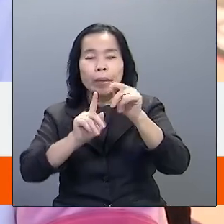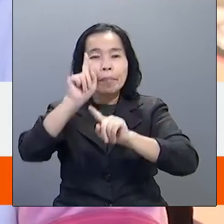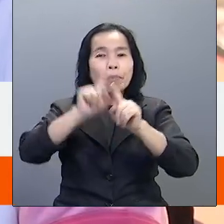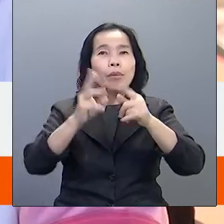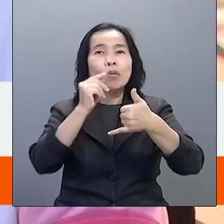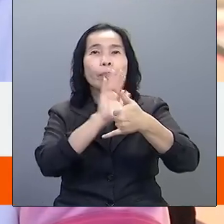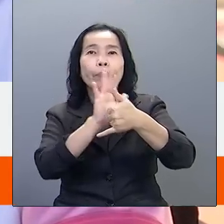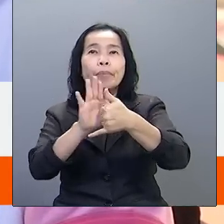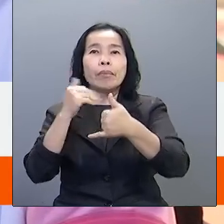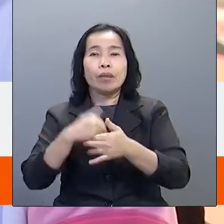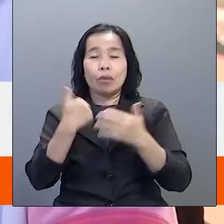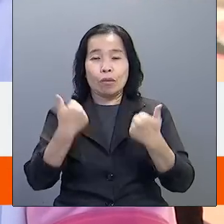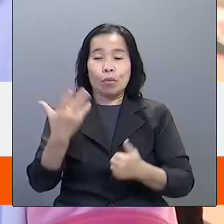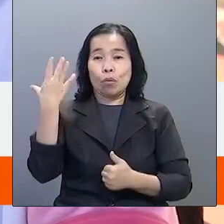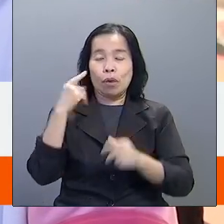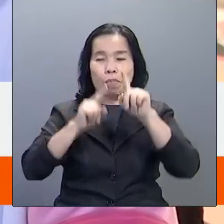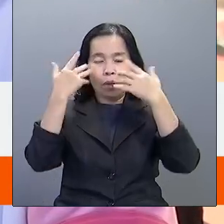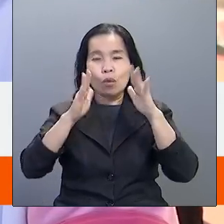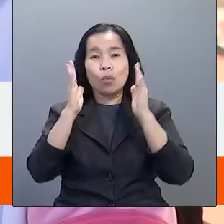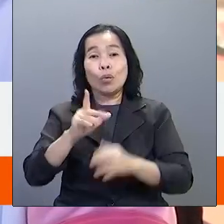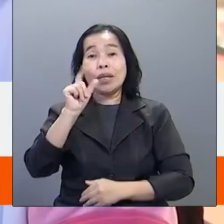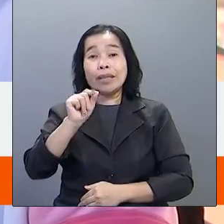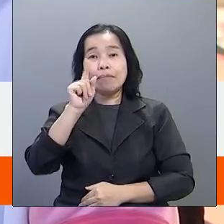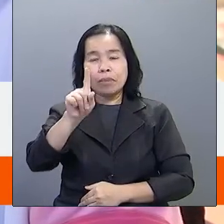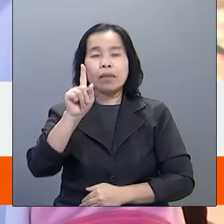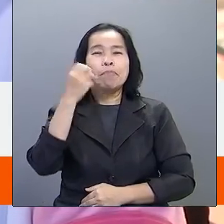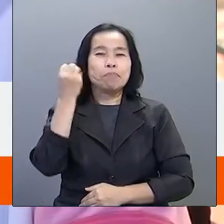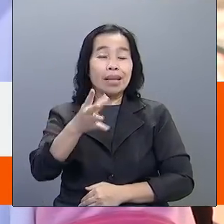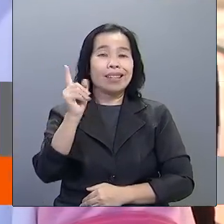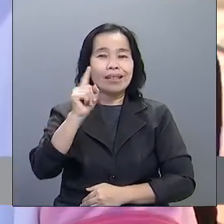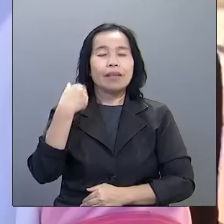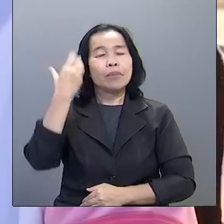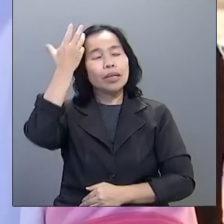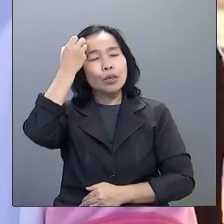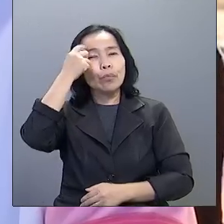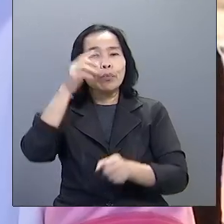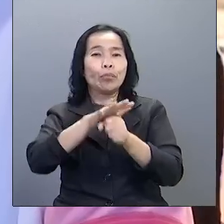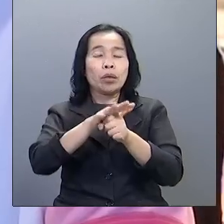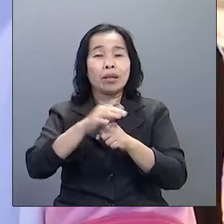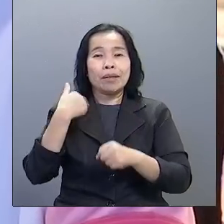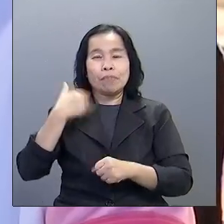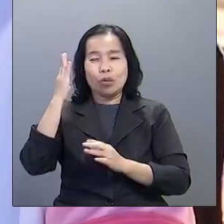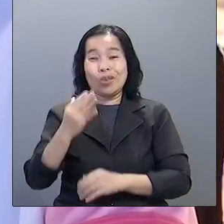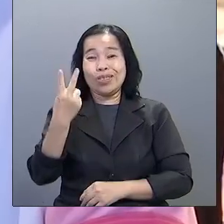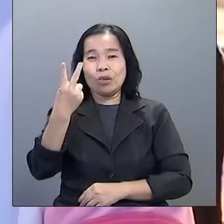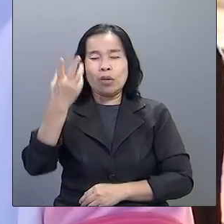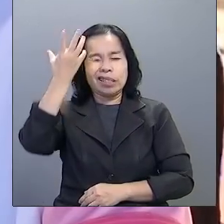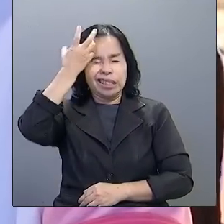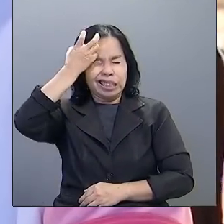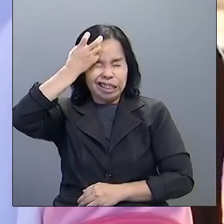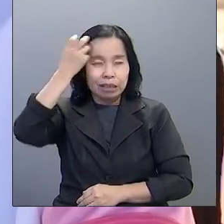มินไปทั้งหมด21ท่านก็เจอส่วนใหญ่ก็เครียดระดับปานกลาง11ท่านส่วนอีก2ท่านก็คือเครีย